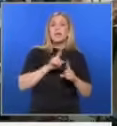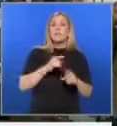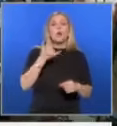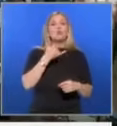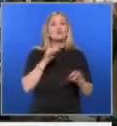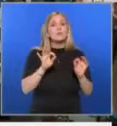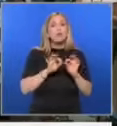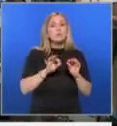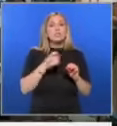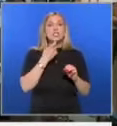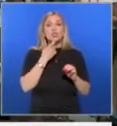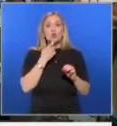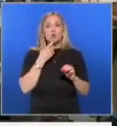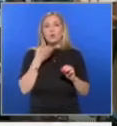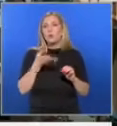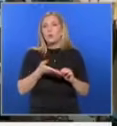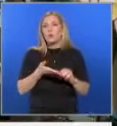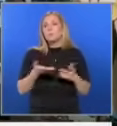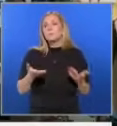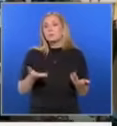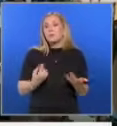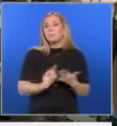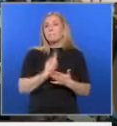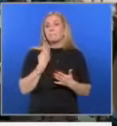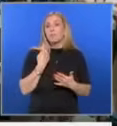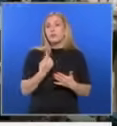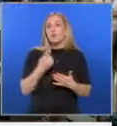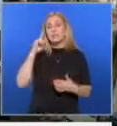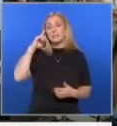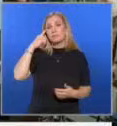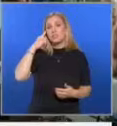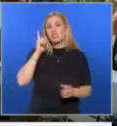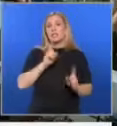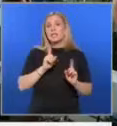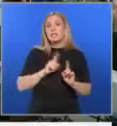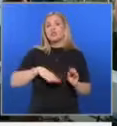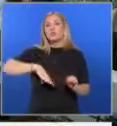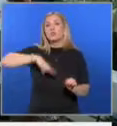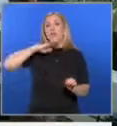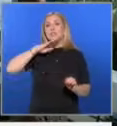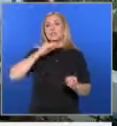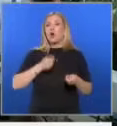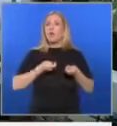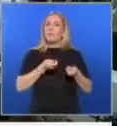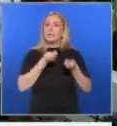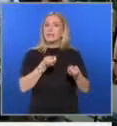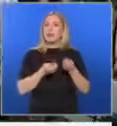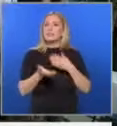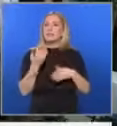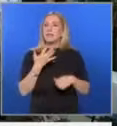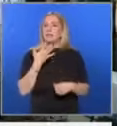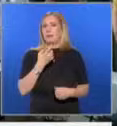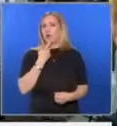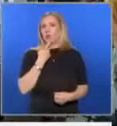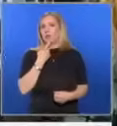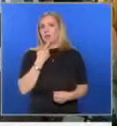Урсула фон дер Лайен, защото първо смятам, че не беше достатъчно убедителна в изминалите 5